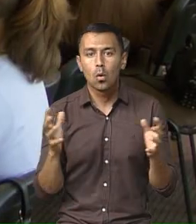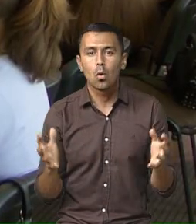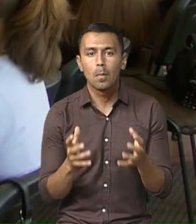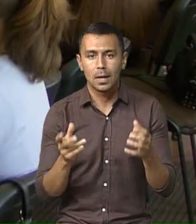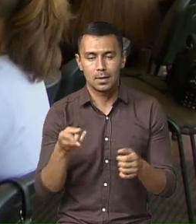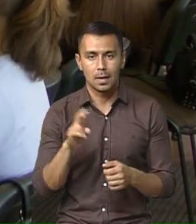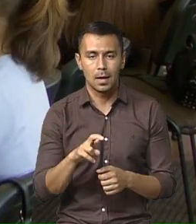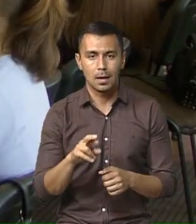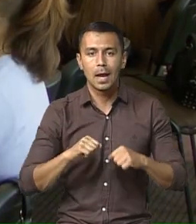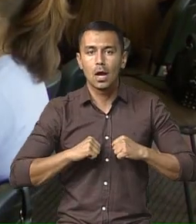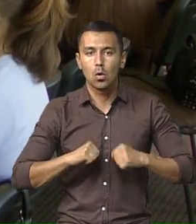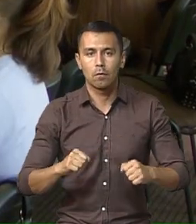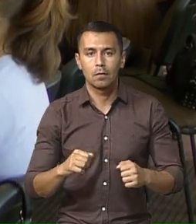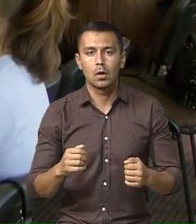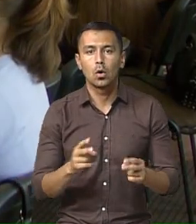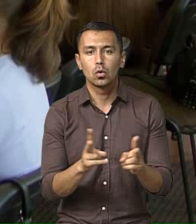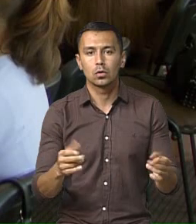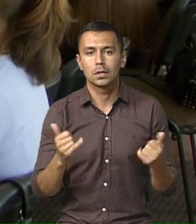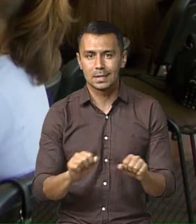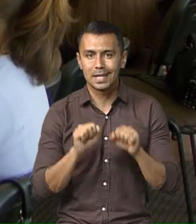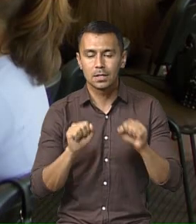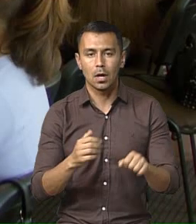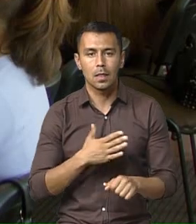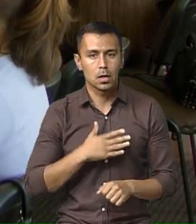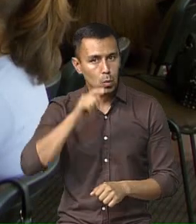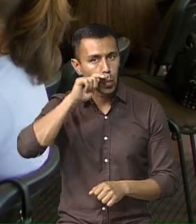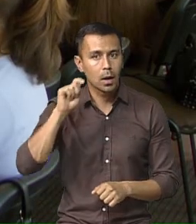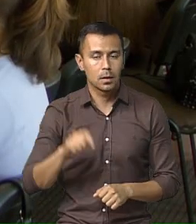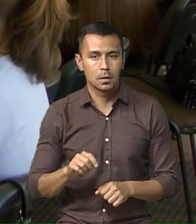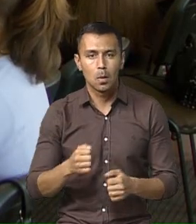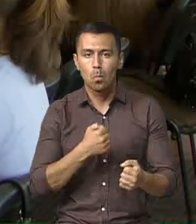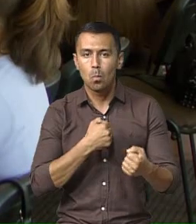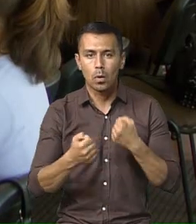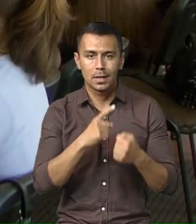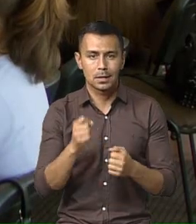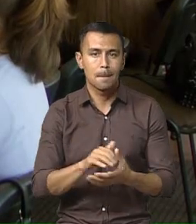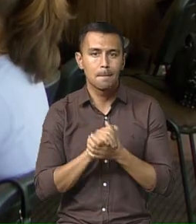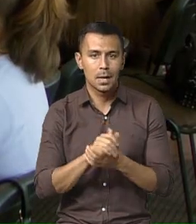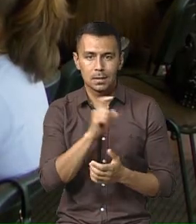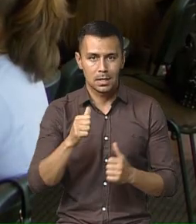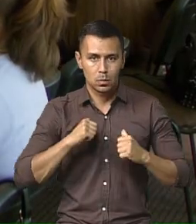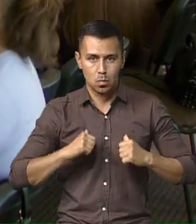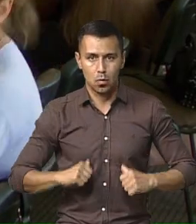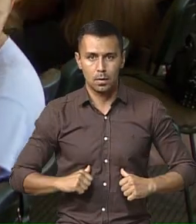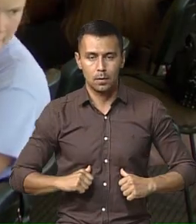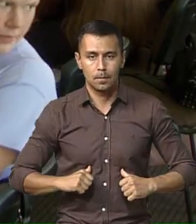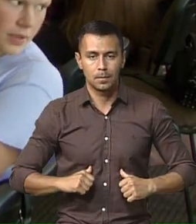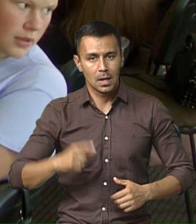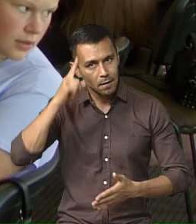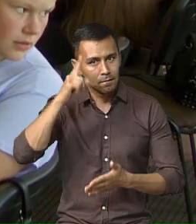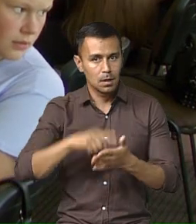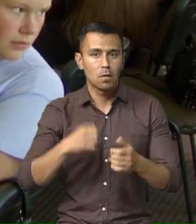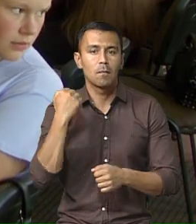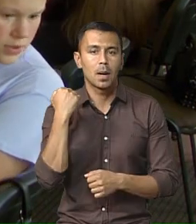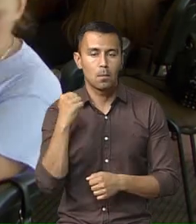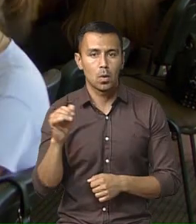для героїв, які зараз боронять нашу Україну, борються за мир, за спокій. Віримо в